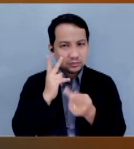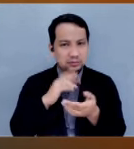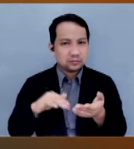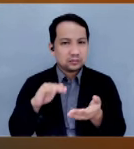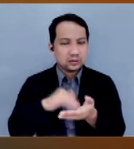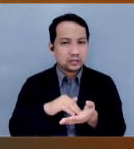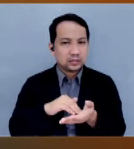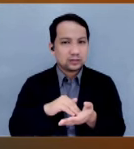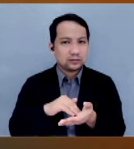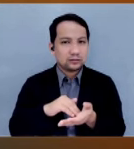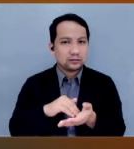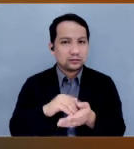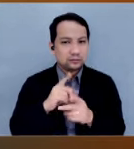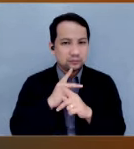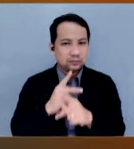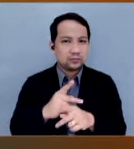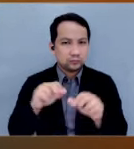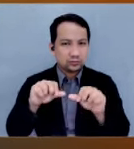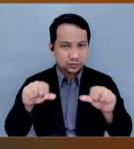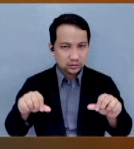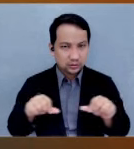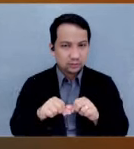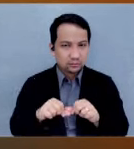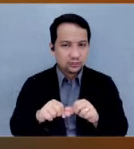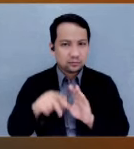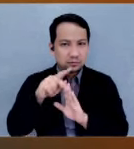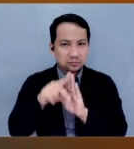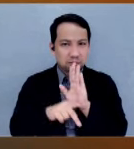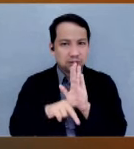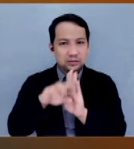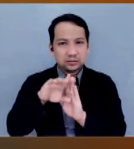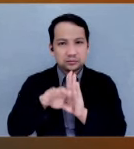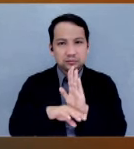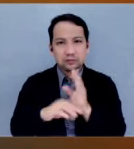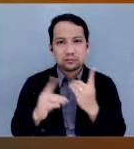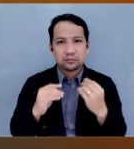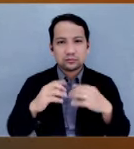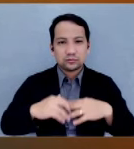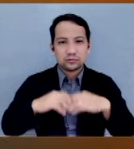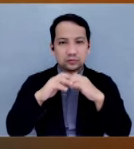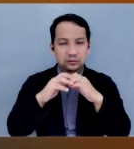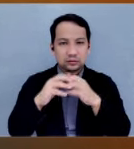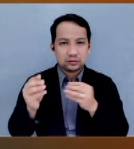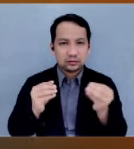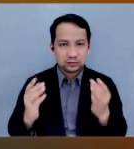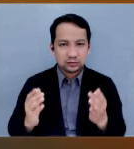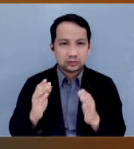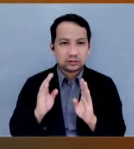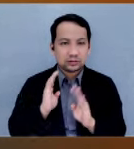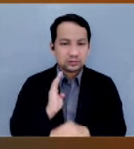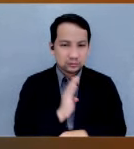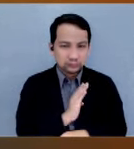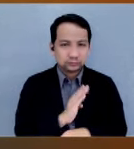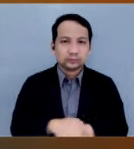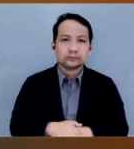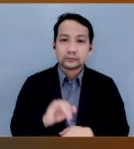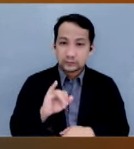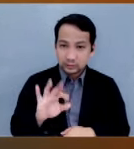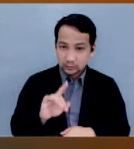mabisita ulit yung mga patakaran na ginawa ng Protected Area Management Board kung ito ay